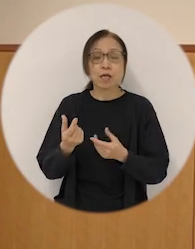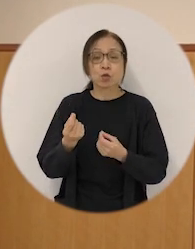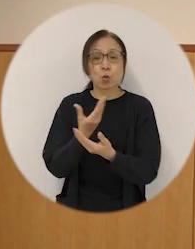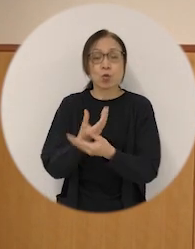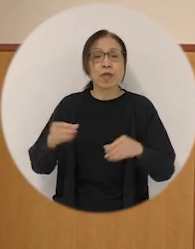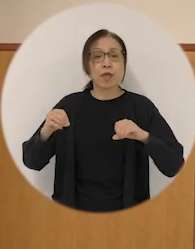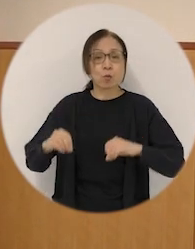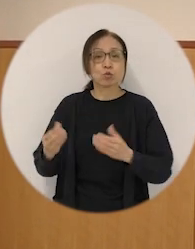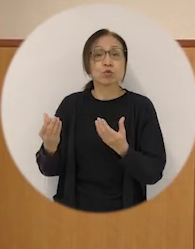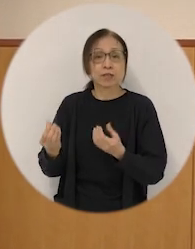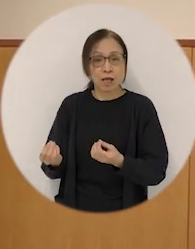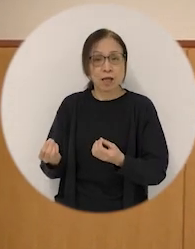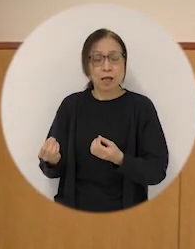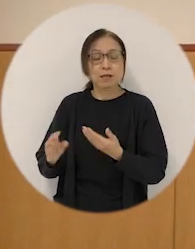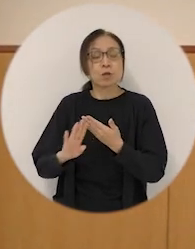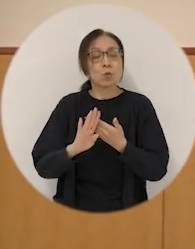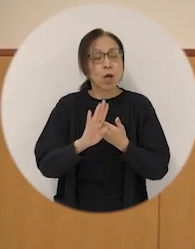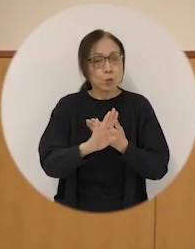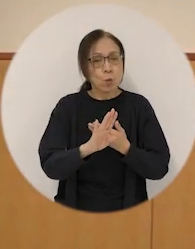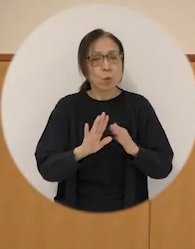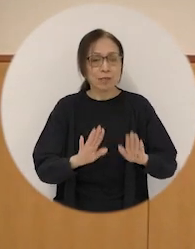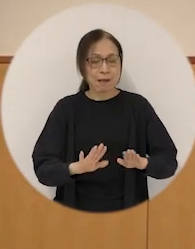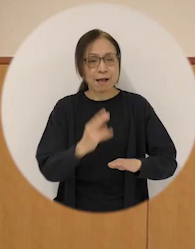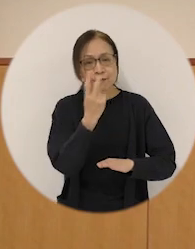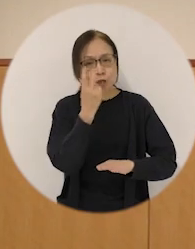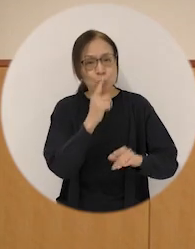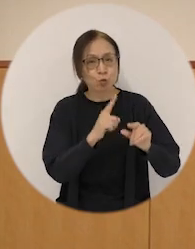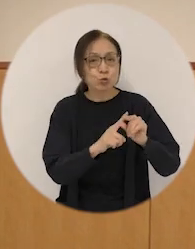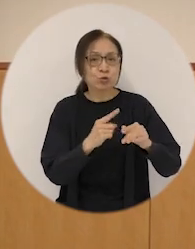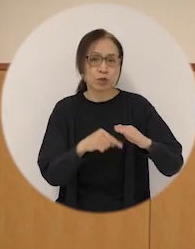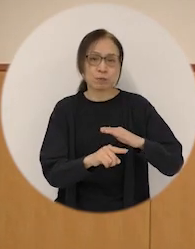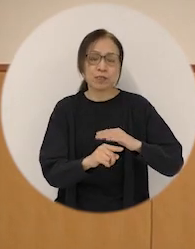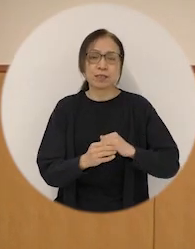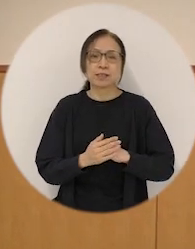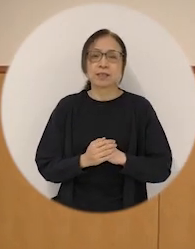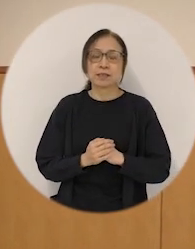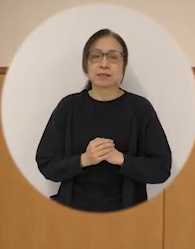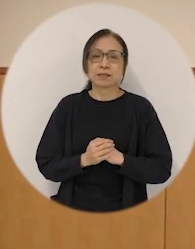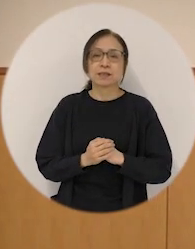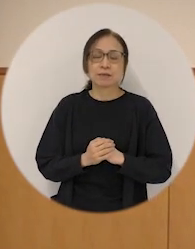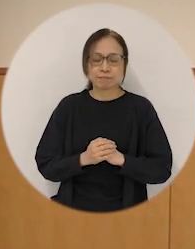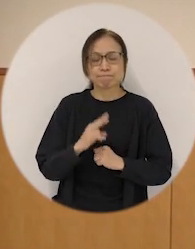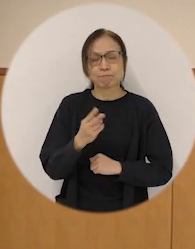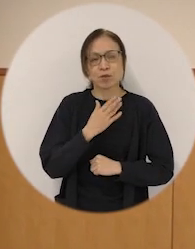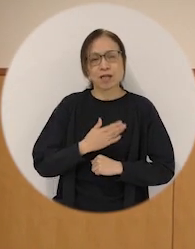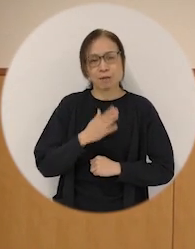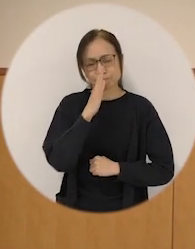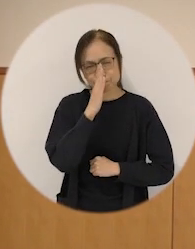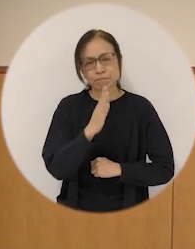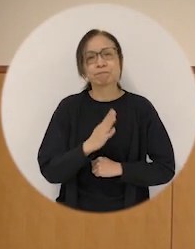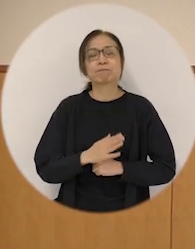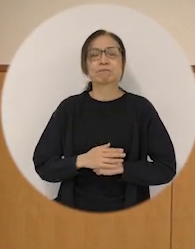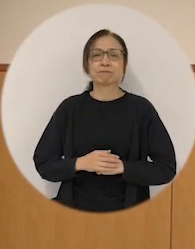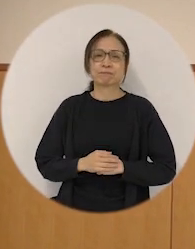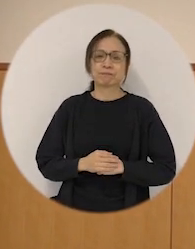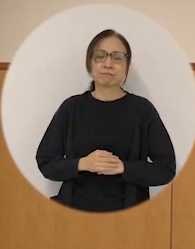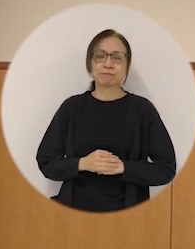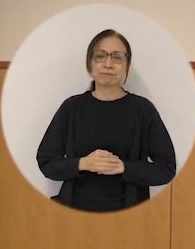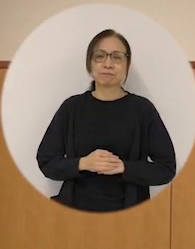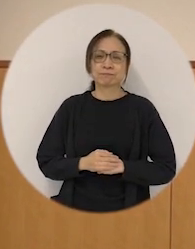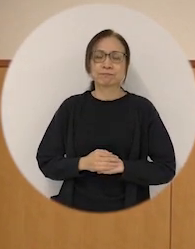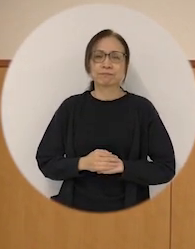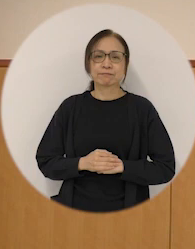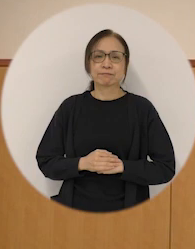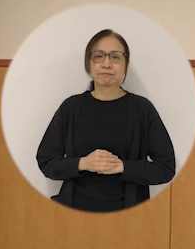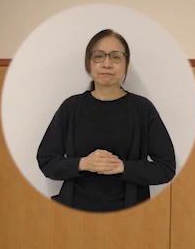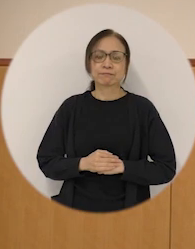もうそれからこう検討をしているという段階なので、その点はご理解をいただければと思います。